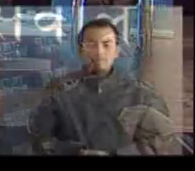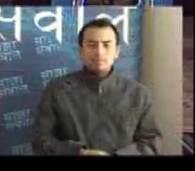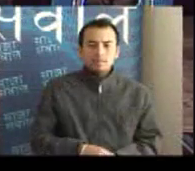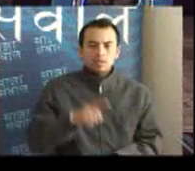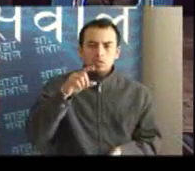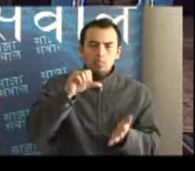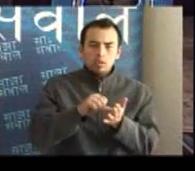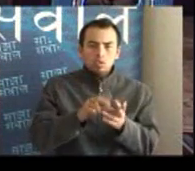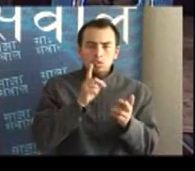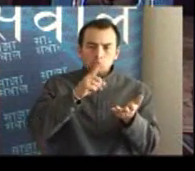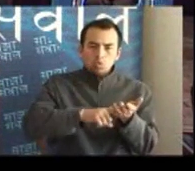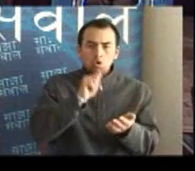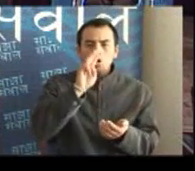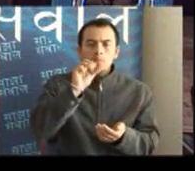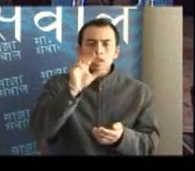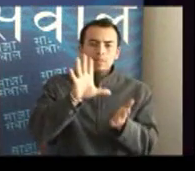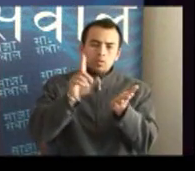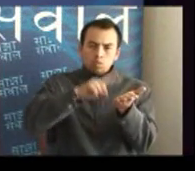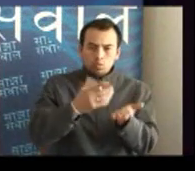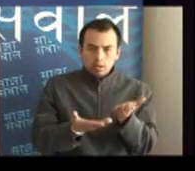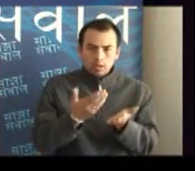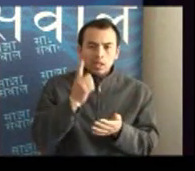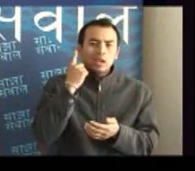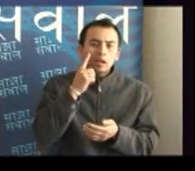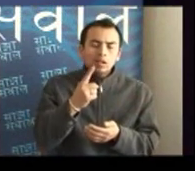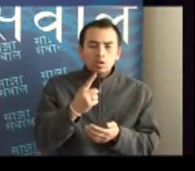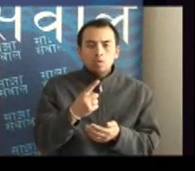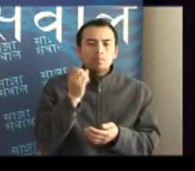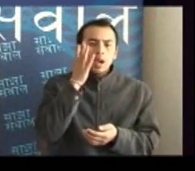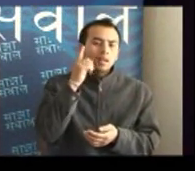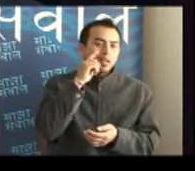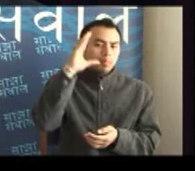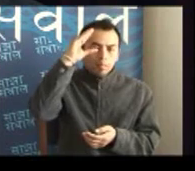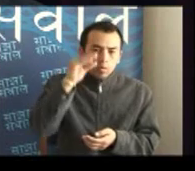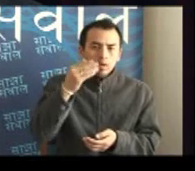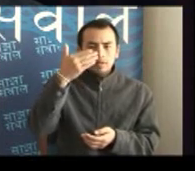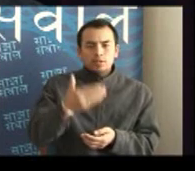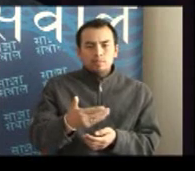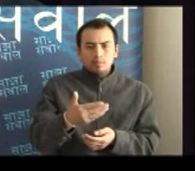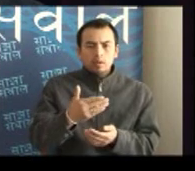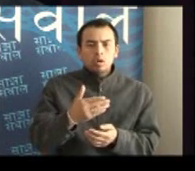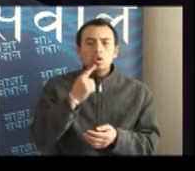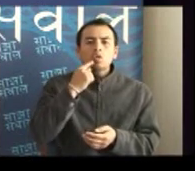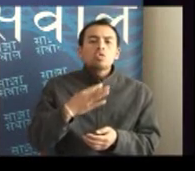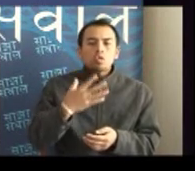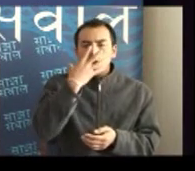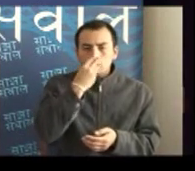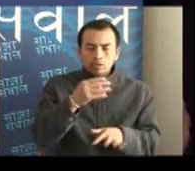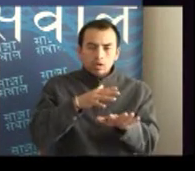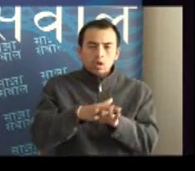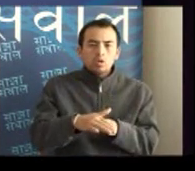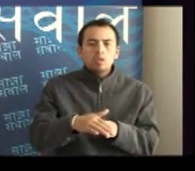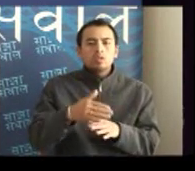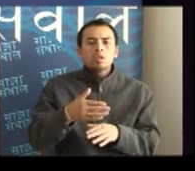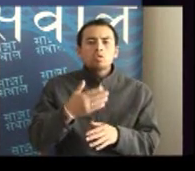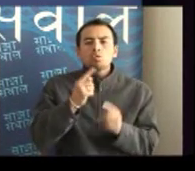यो खण्डको सुरुवात कमलजी तपाईँबाटै गरौँ। तपाईँहरूको एक दिन भनौँ न बिहानदेखि बेलुकासम्म कस्ता खालका अप्ठ्याराहरूले